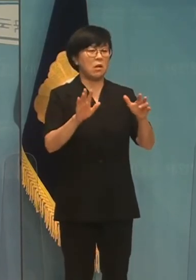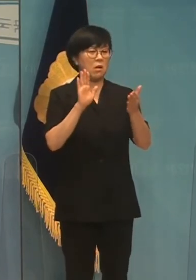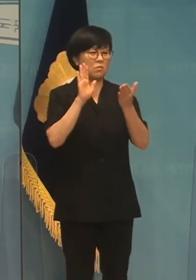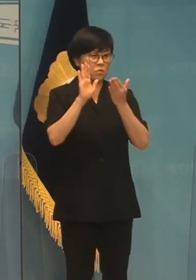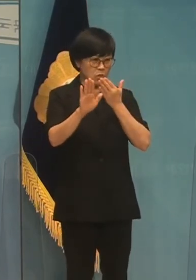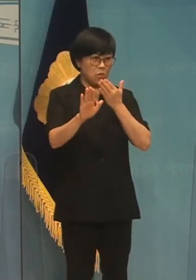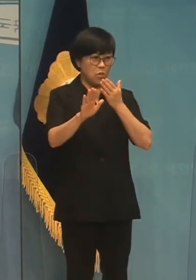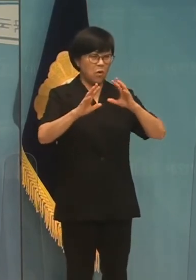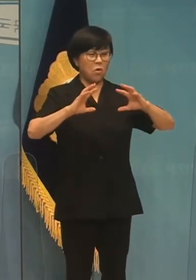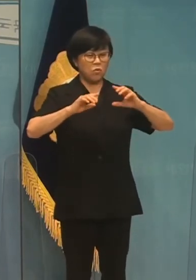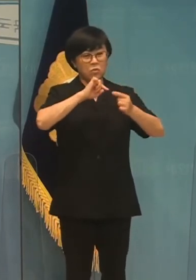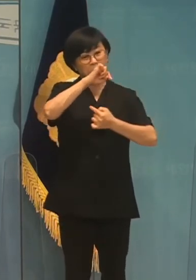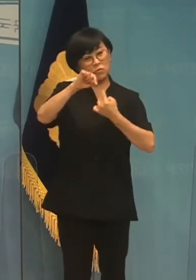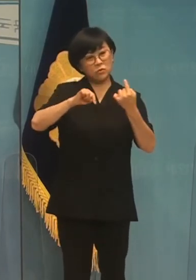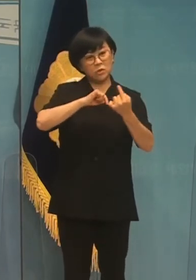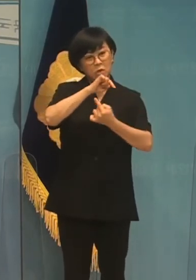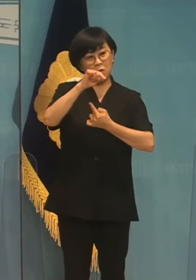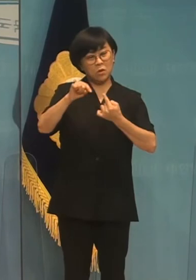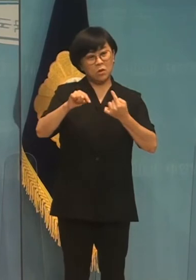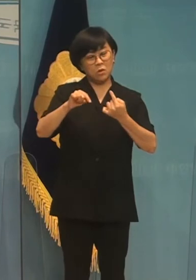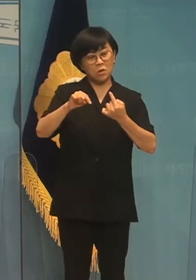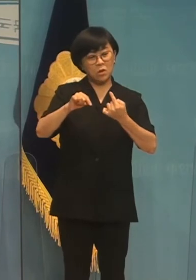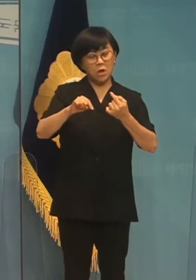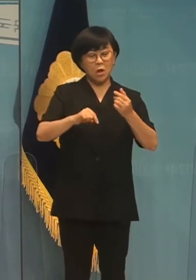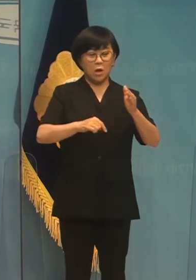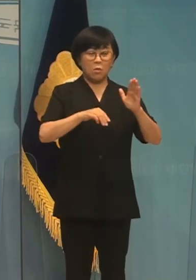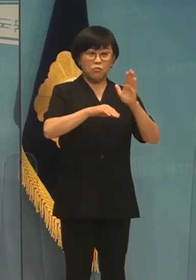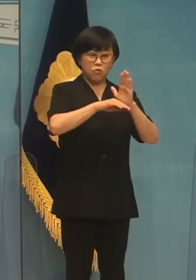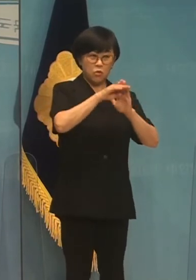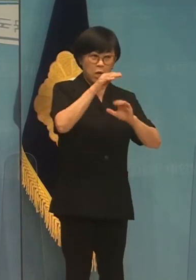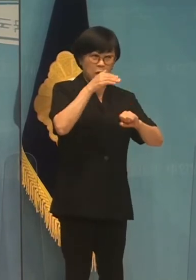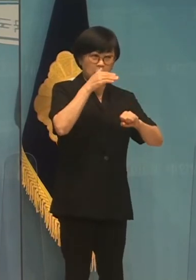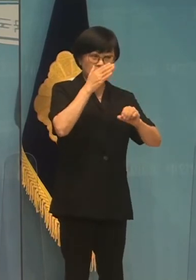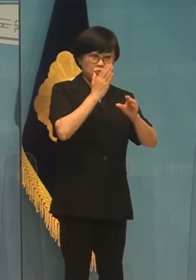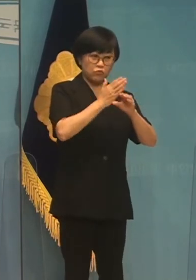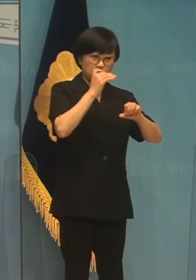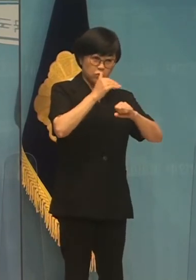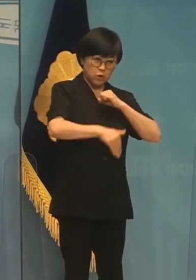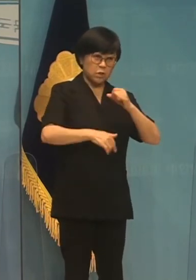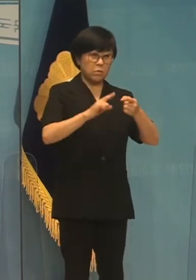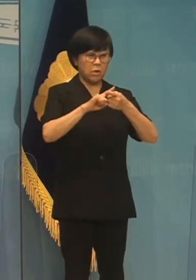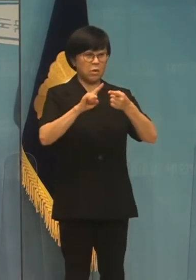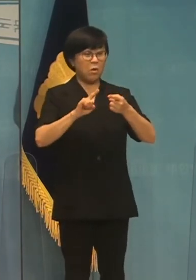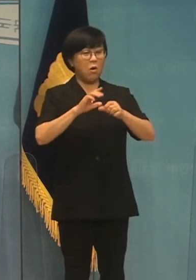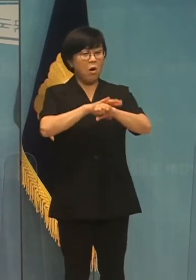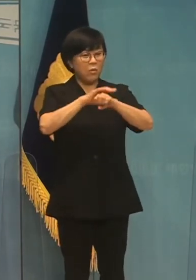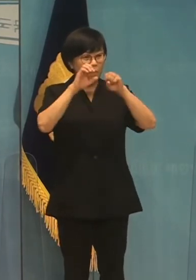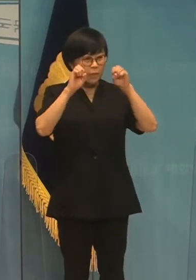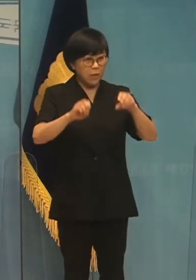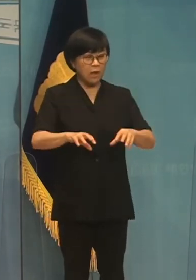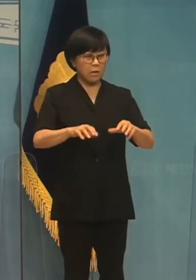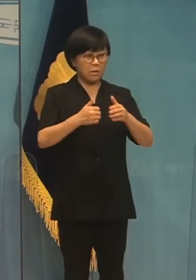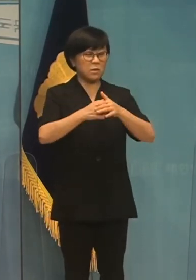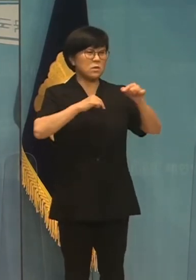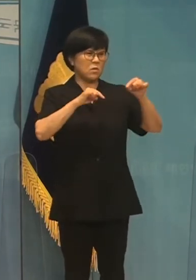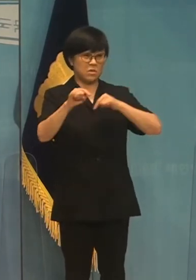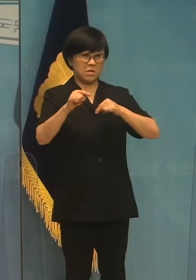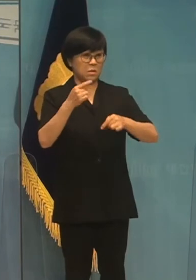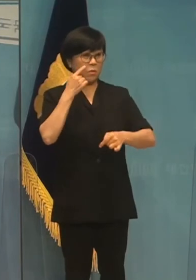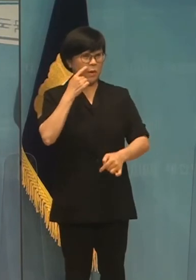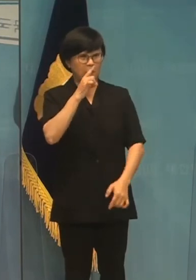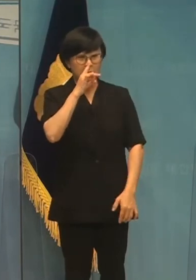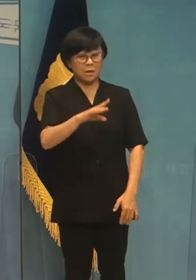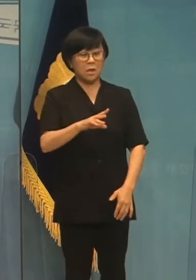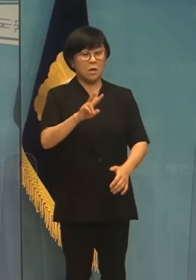이상 국가 운영이 수사파의 헛된 연습장이 되어서는 안 됩니다.